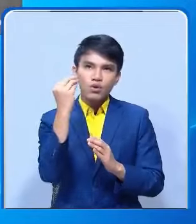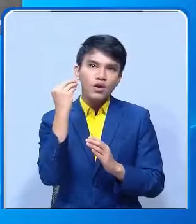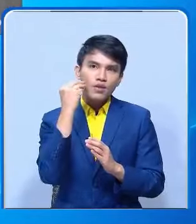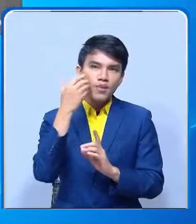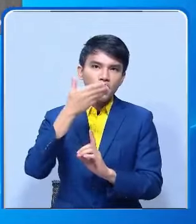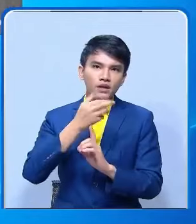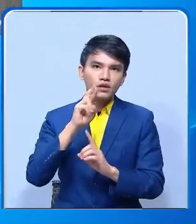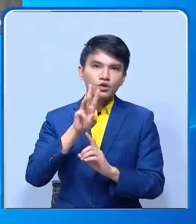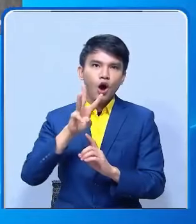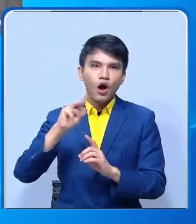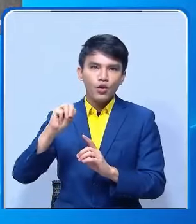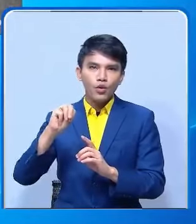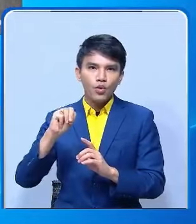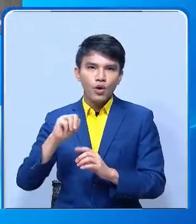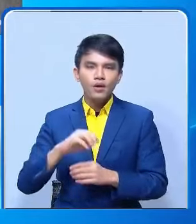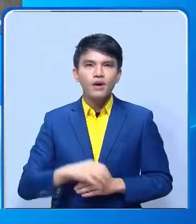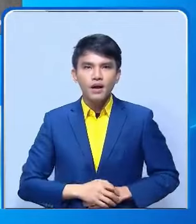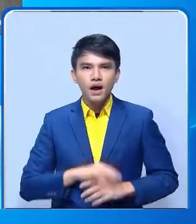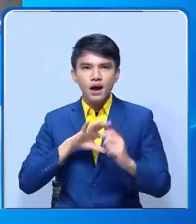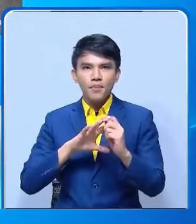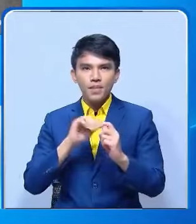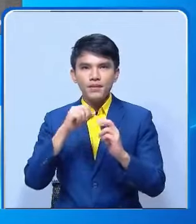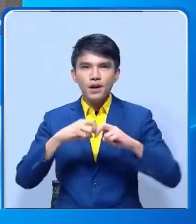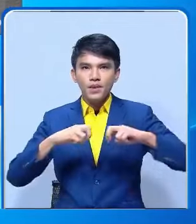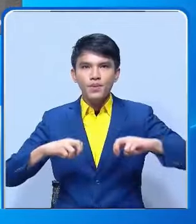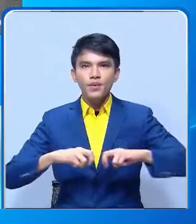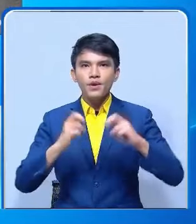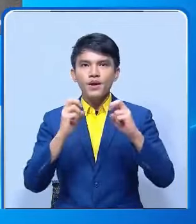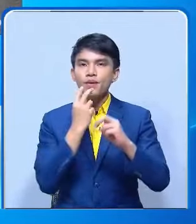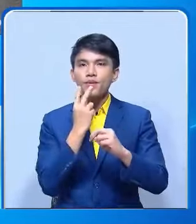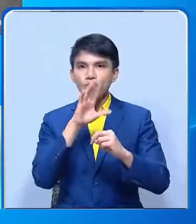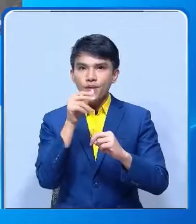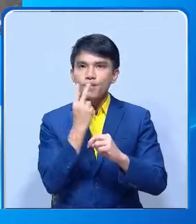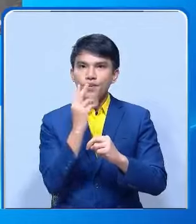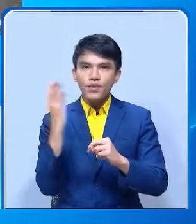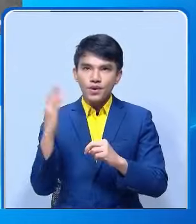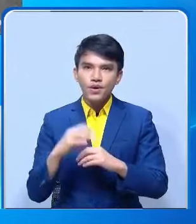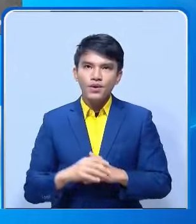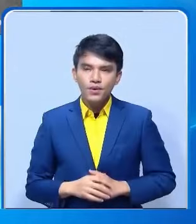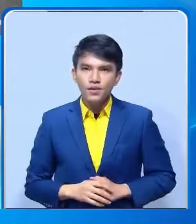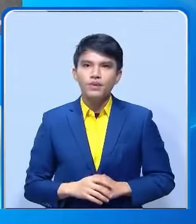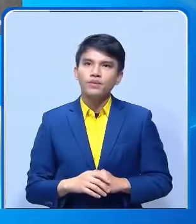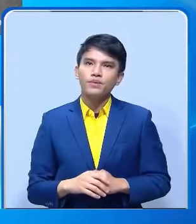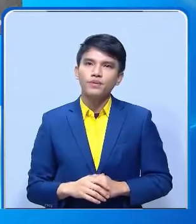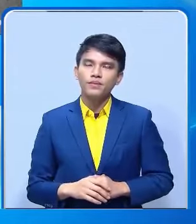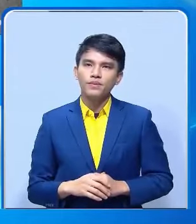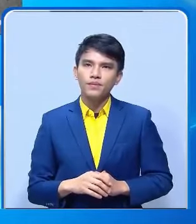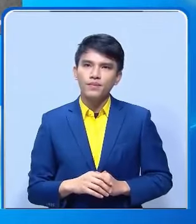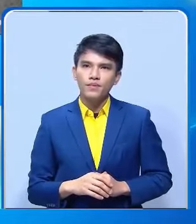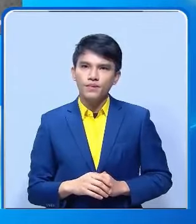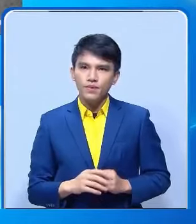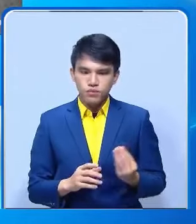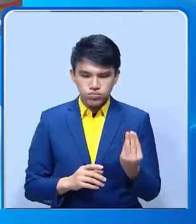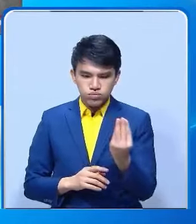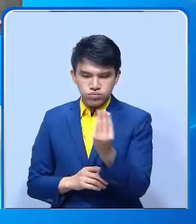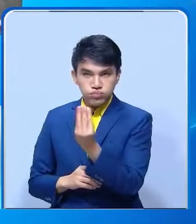อยรวมใจสามัคคีอยู่ที่อำเภอเมืองจังหวัดสุรินทร์ช่วยกันดูนะคะดวงไฟสองดวงไหมลอยไปลอยมาหรือเปล่าเห